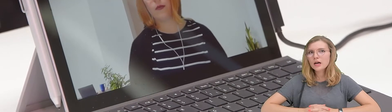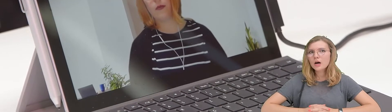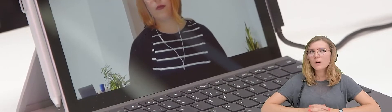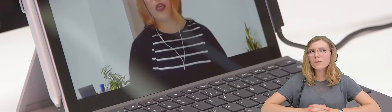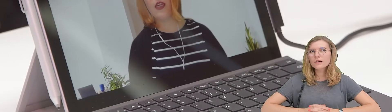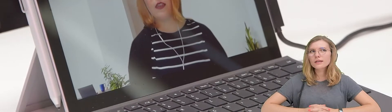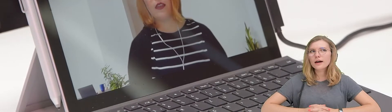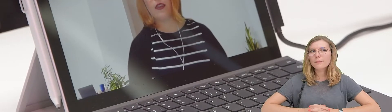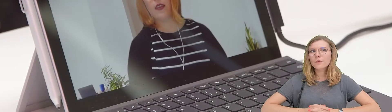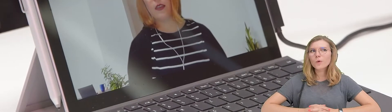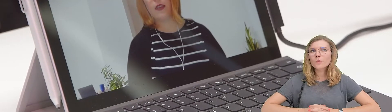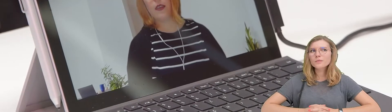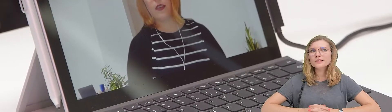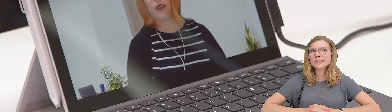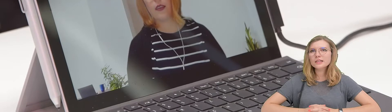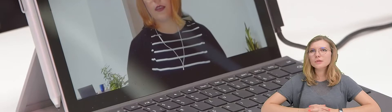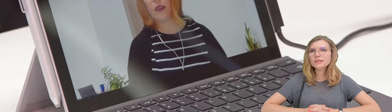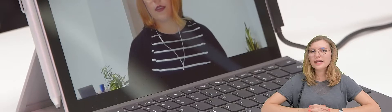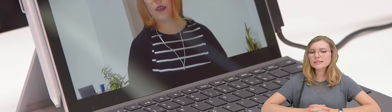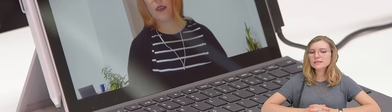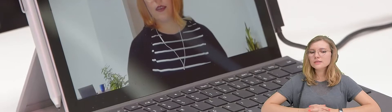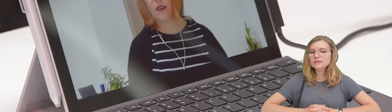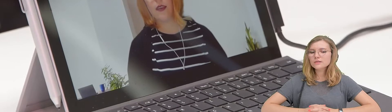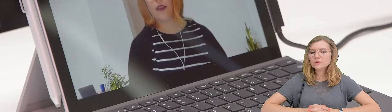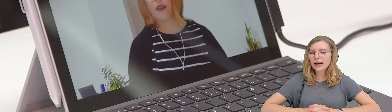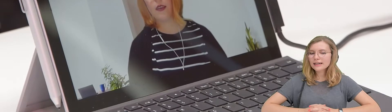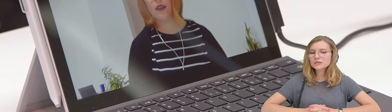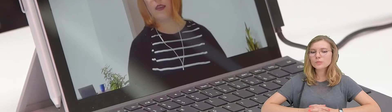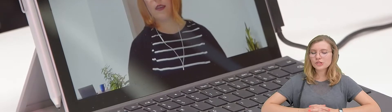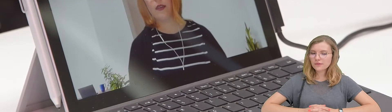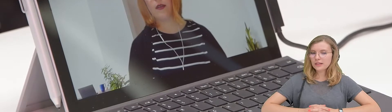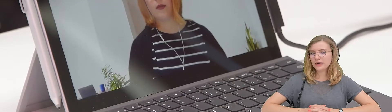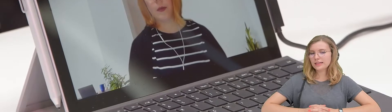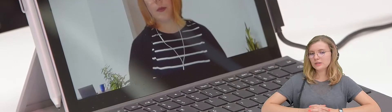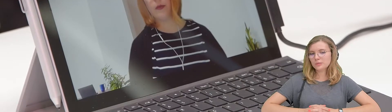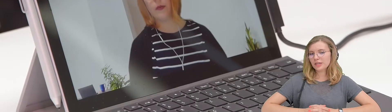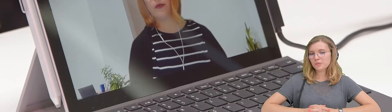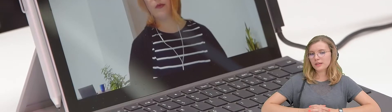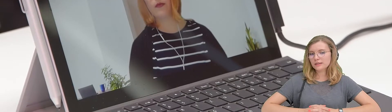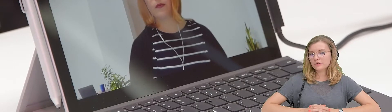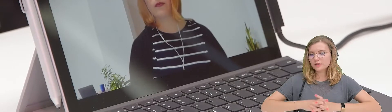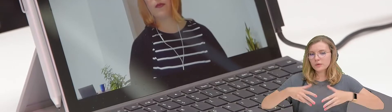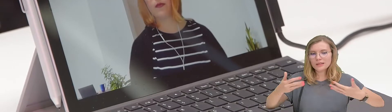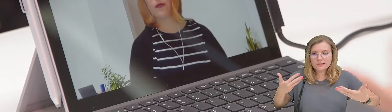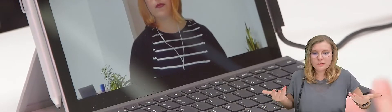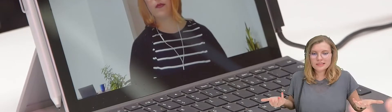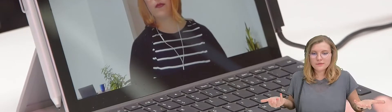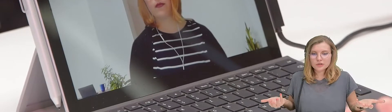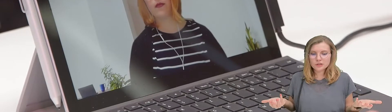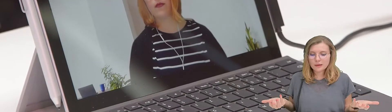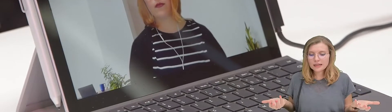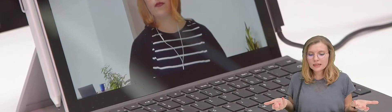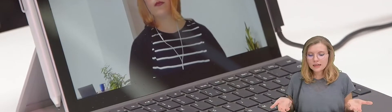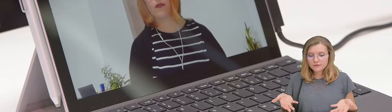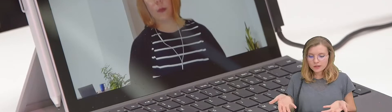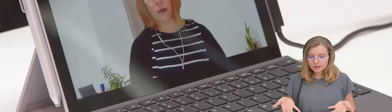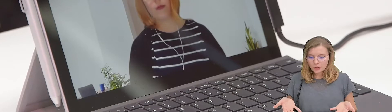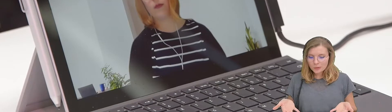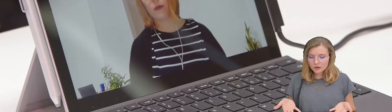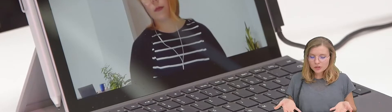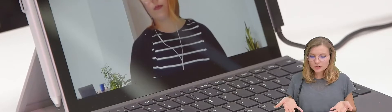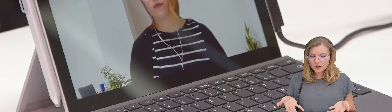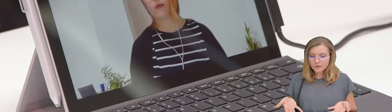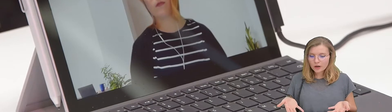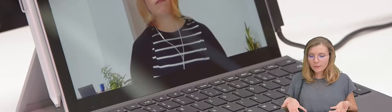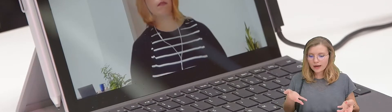Unterricht. Und um sich mit Texten anders zu beschäftigen, als zum Beispiel jetzt, also wie man einfach sonst macht, finde ich so